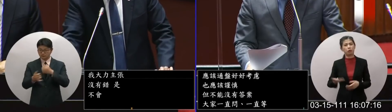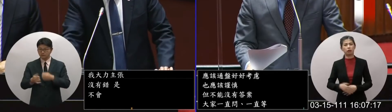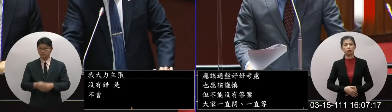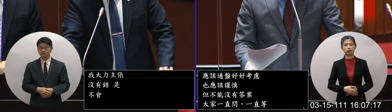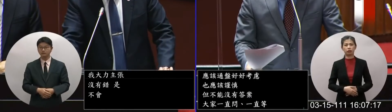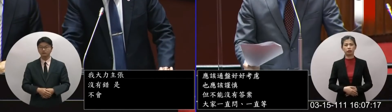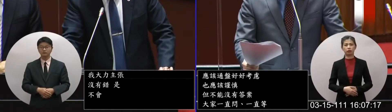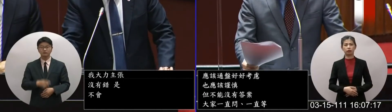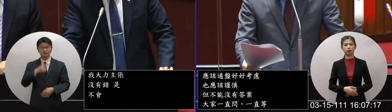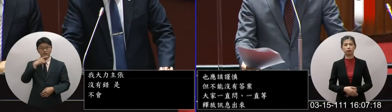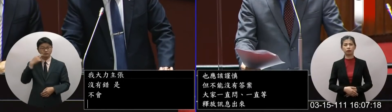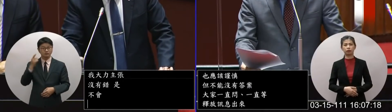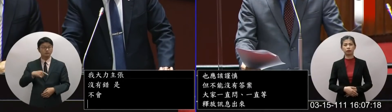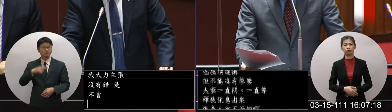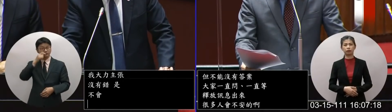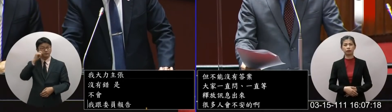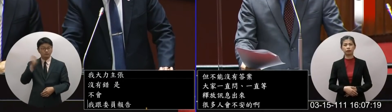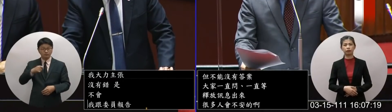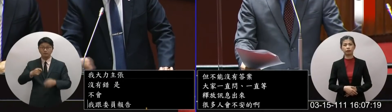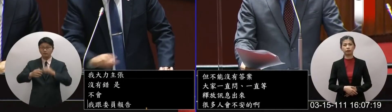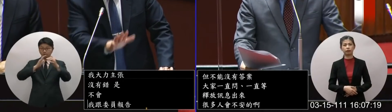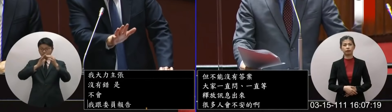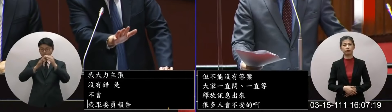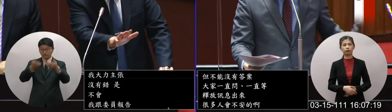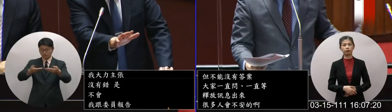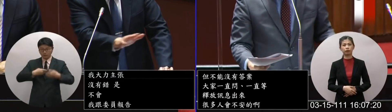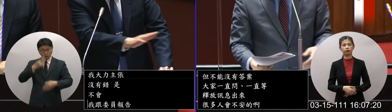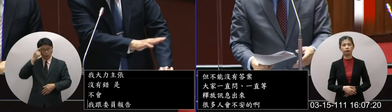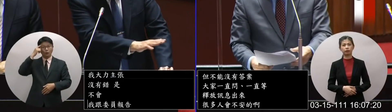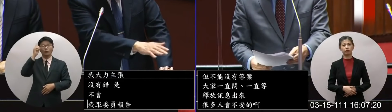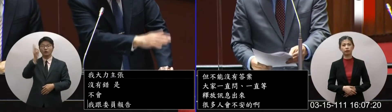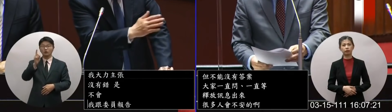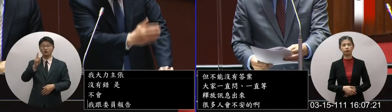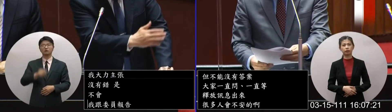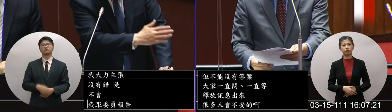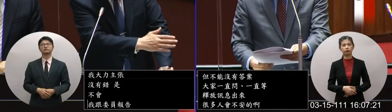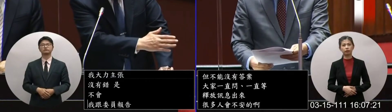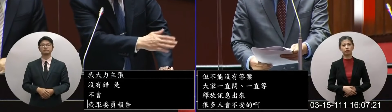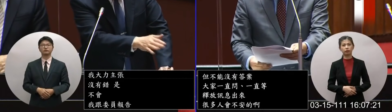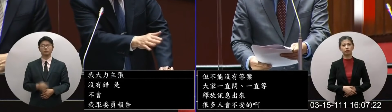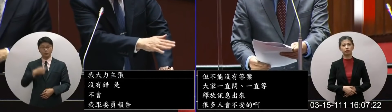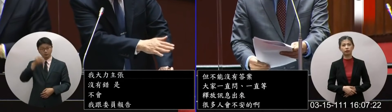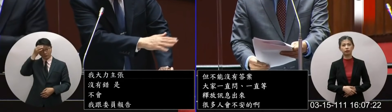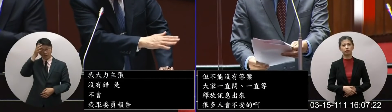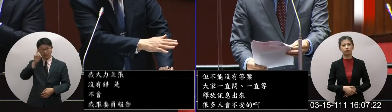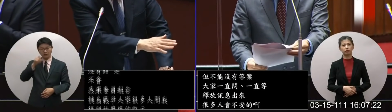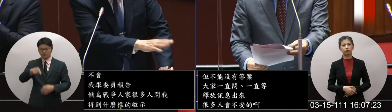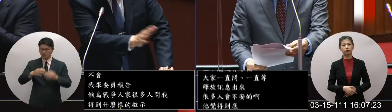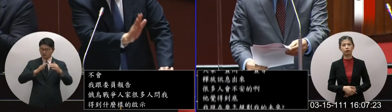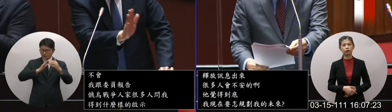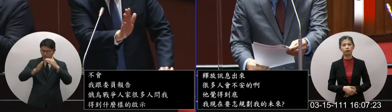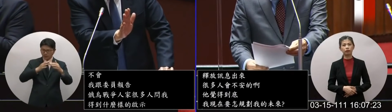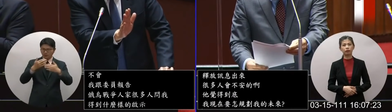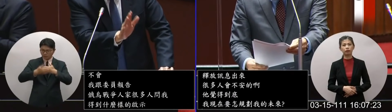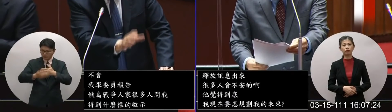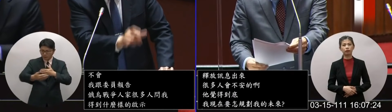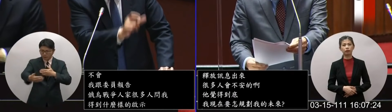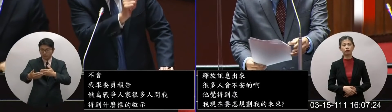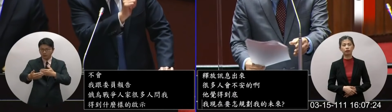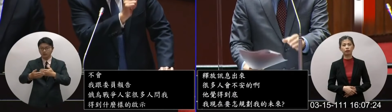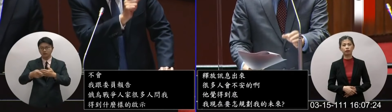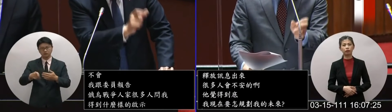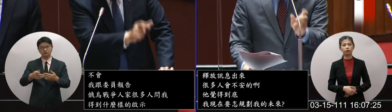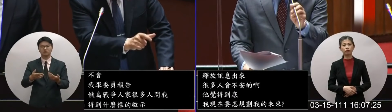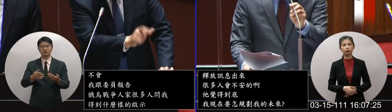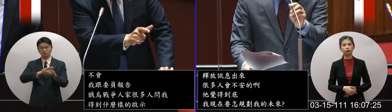乌战争了，人家很多人问我得到怎么样启示。我讲说启示，他要怎么攻打、步骤、步调，不会有什么大变